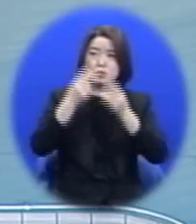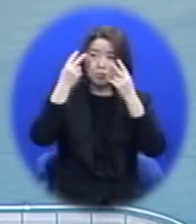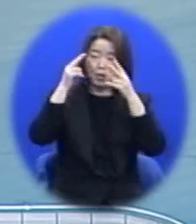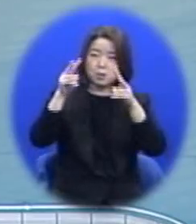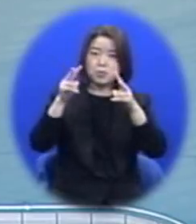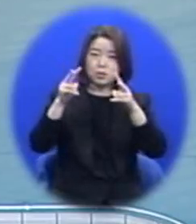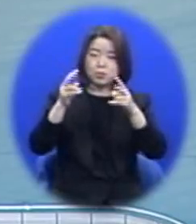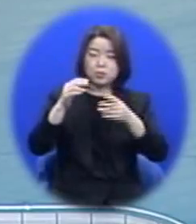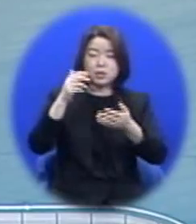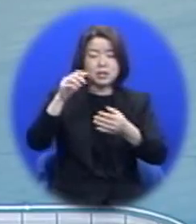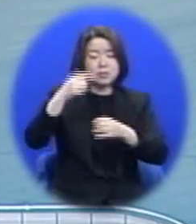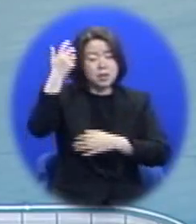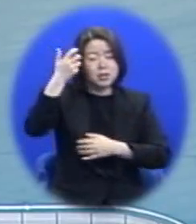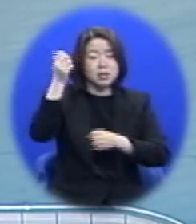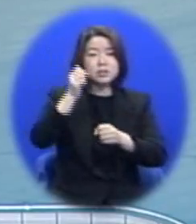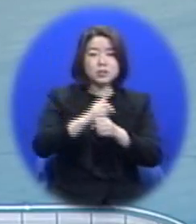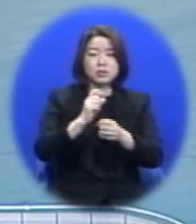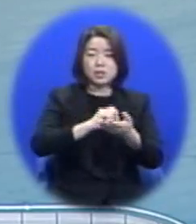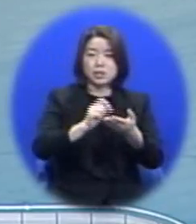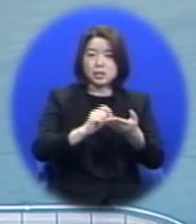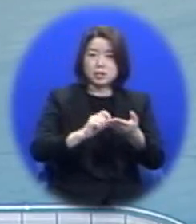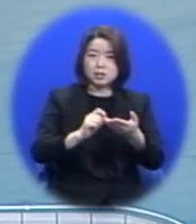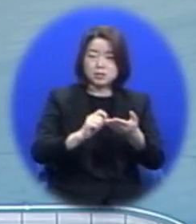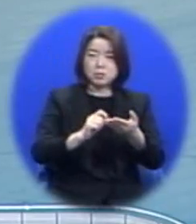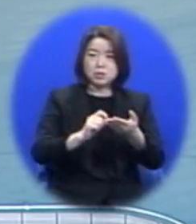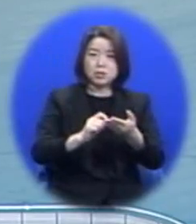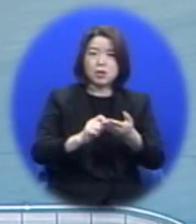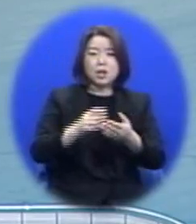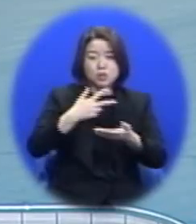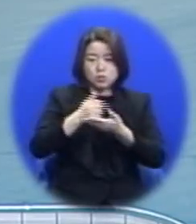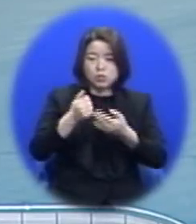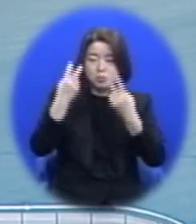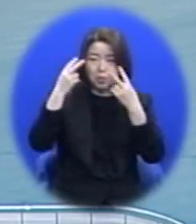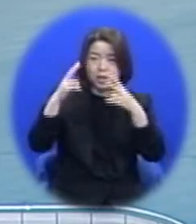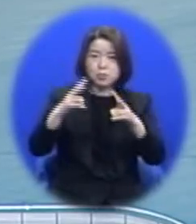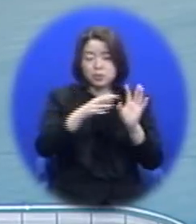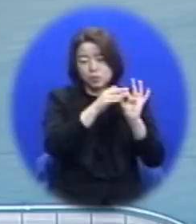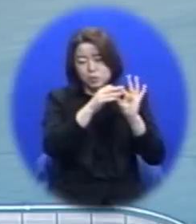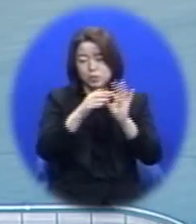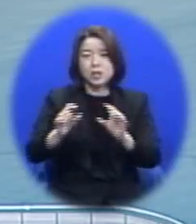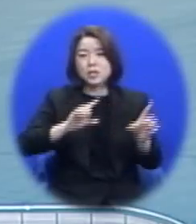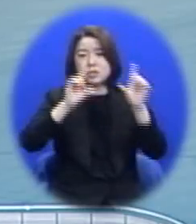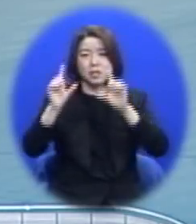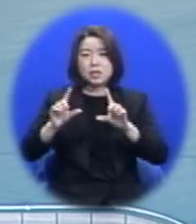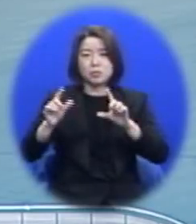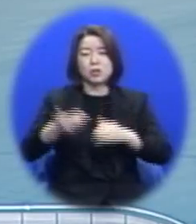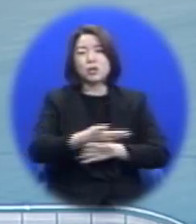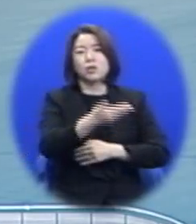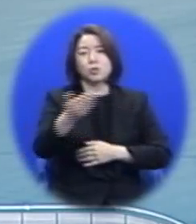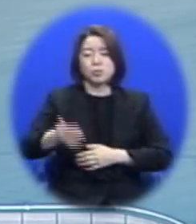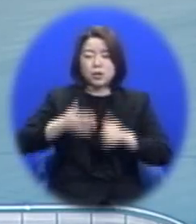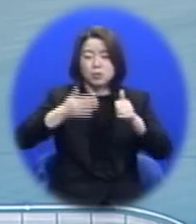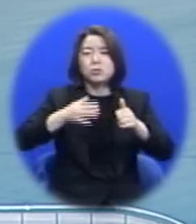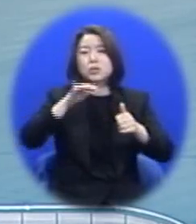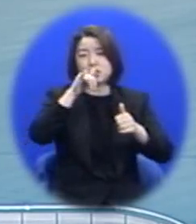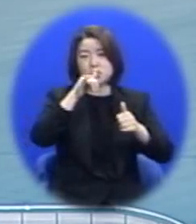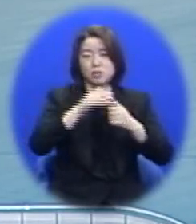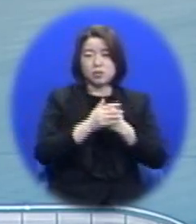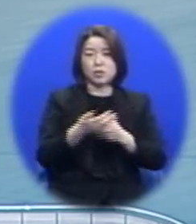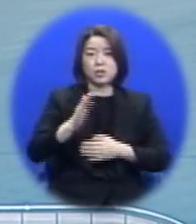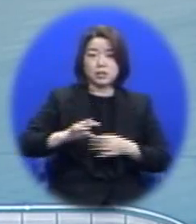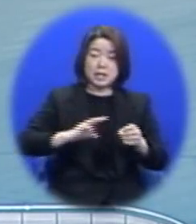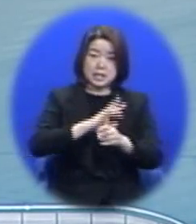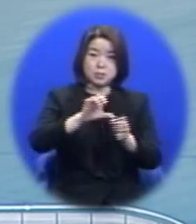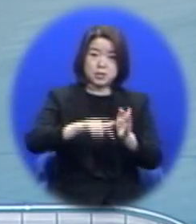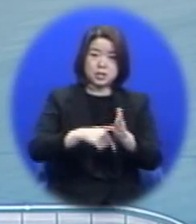쓰면서 주님을 바라보시는 생활을 꾸준히 하시라고 그렇게 교우 여러분들에게 권면해 드리는 겁니다. 그런데 제가